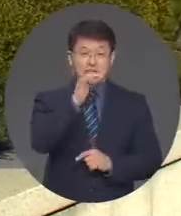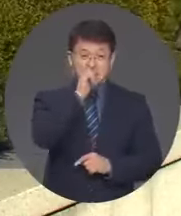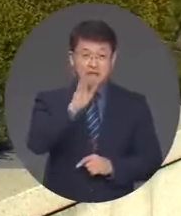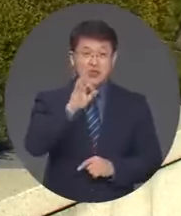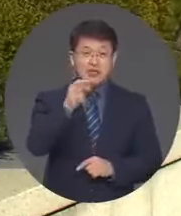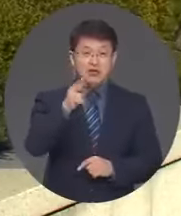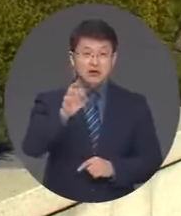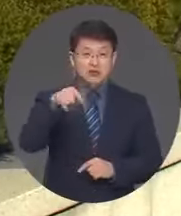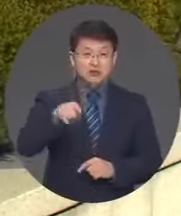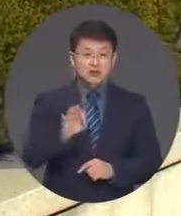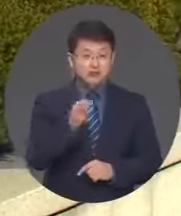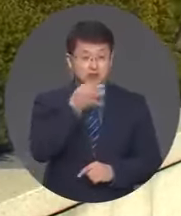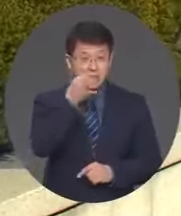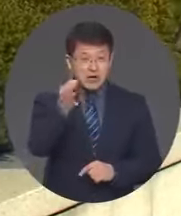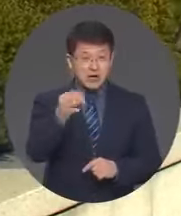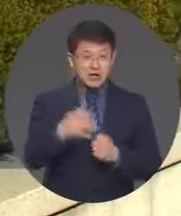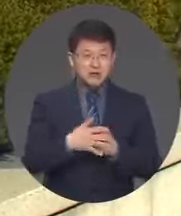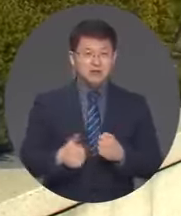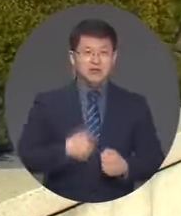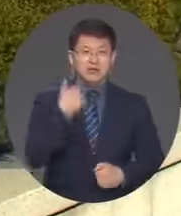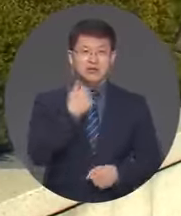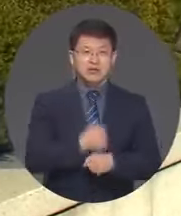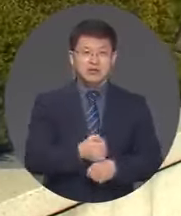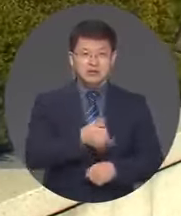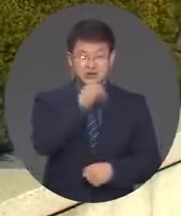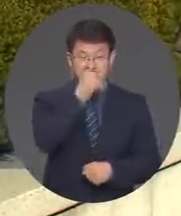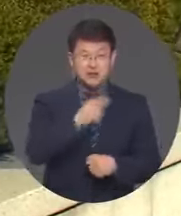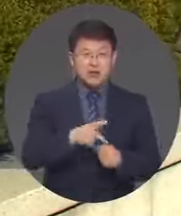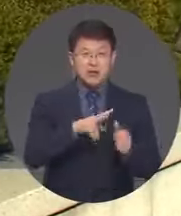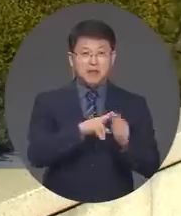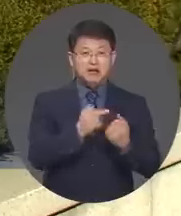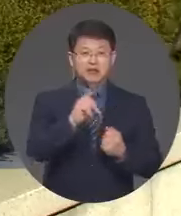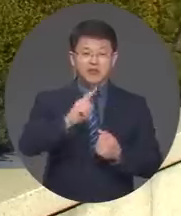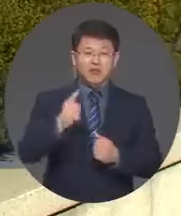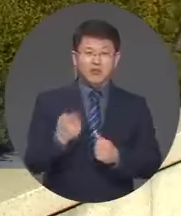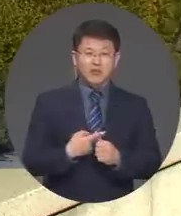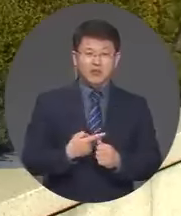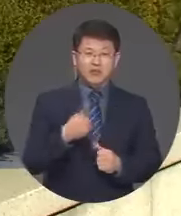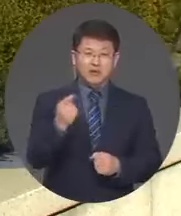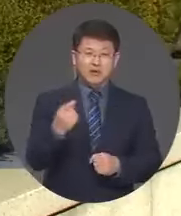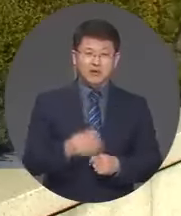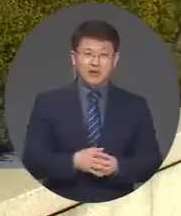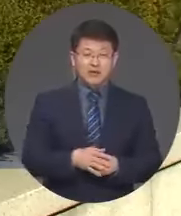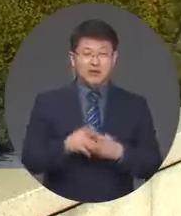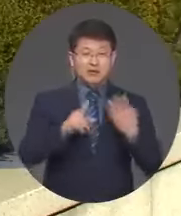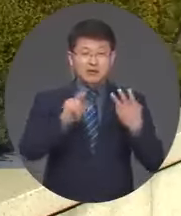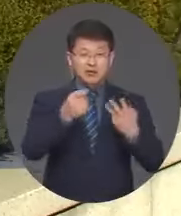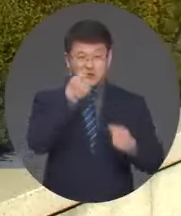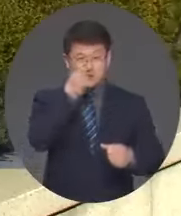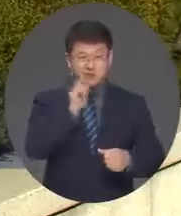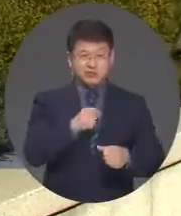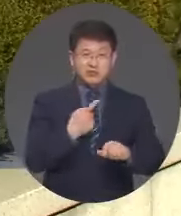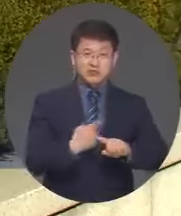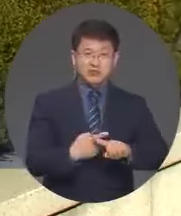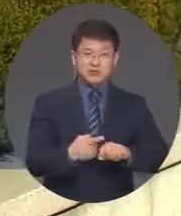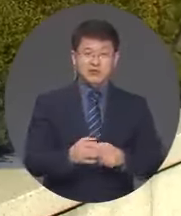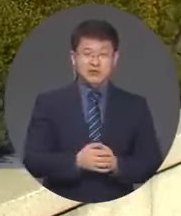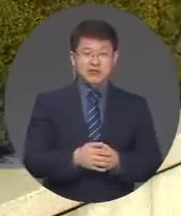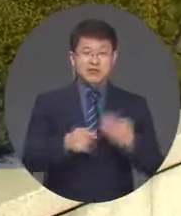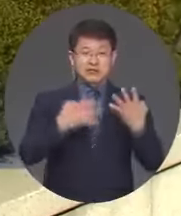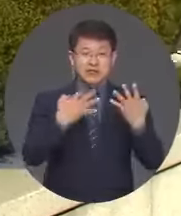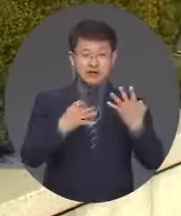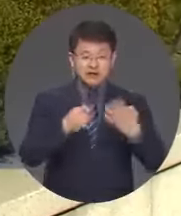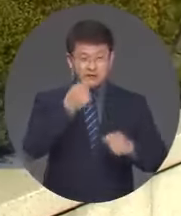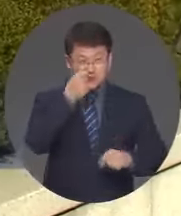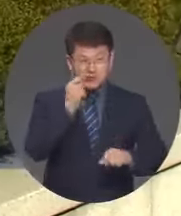칭한다는 것에 대해서 저는 분노합니다. 마산을 물러보고 3.15를 물러보고